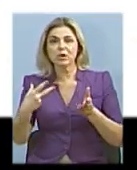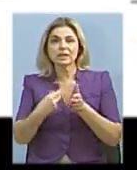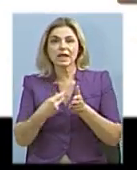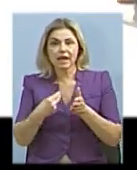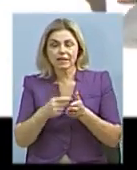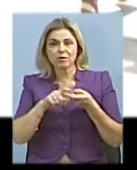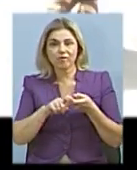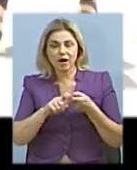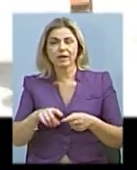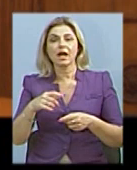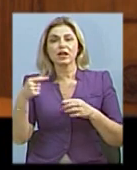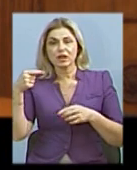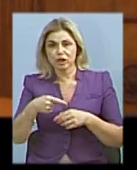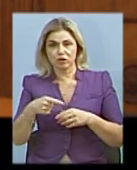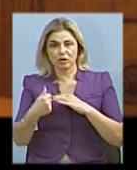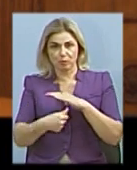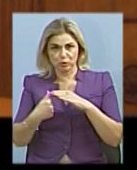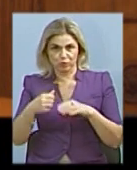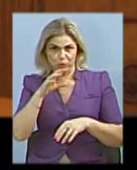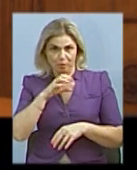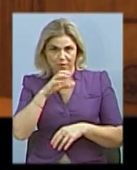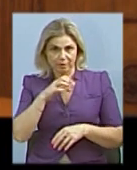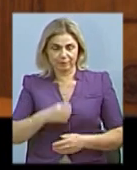1000 безпритульних собак.